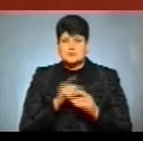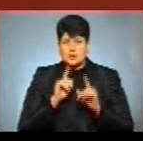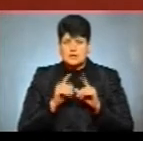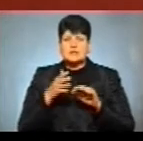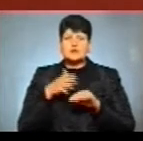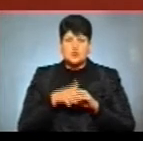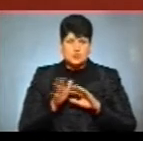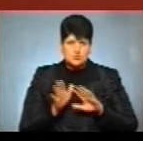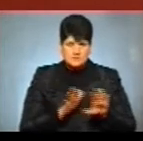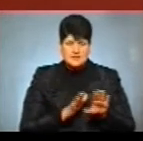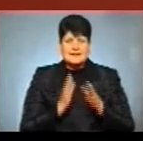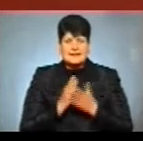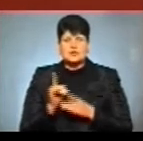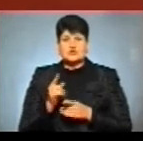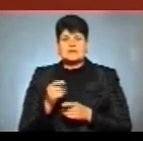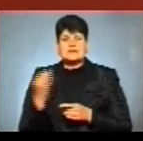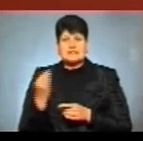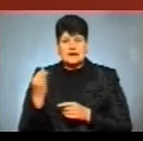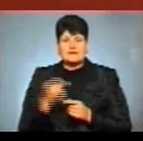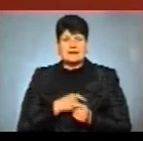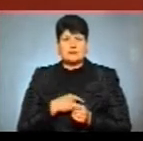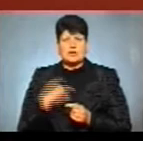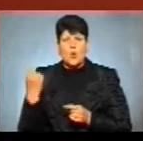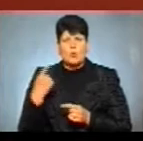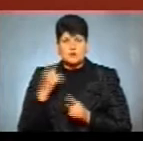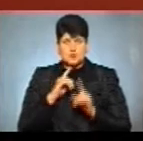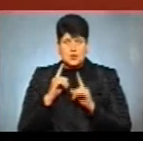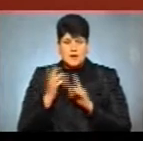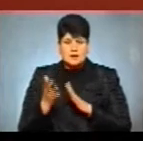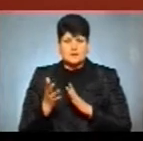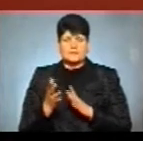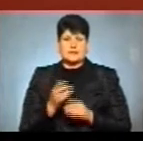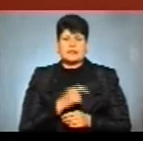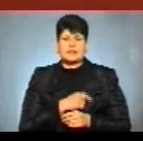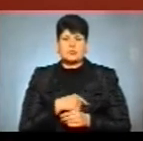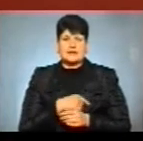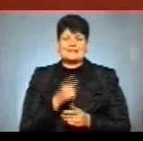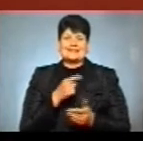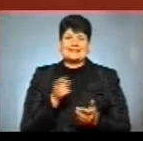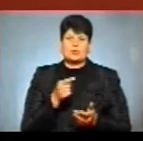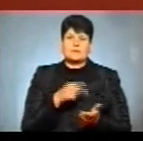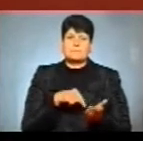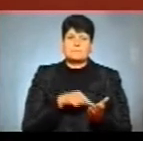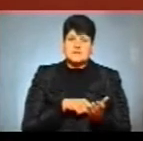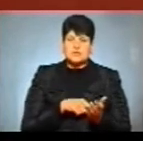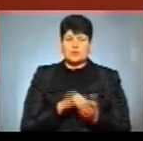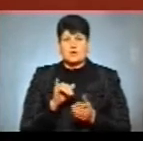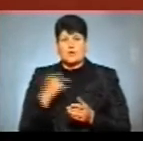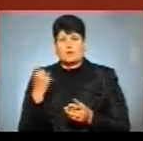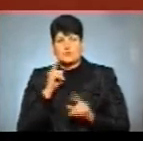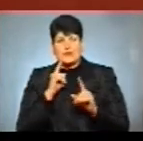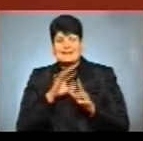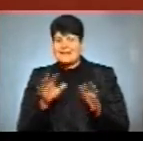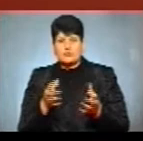ми зрозуміли, чи є щось цікаве серед депутатів обласної ради. Нагадаю, що депутати Тернопільської міської та обласної ради, вони не отримують